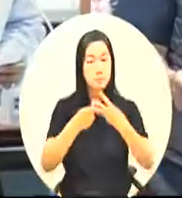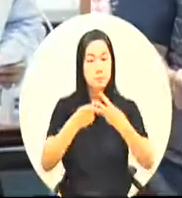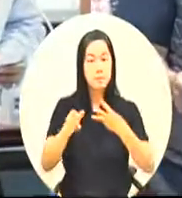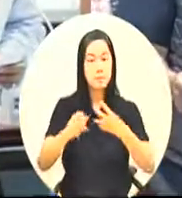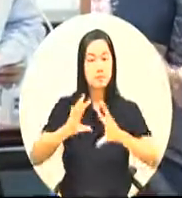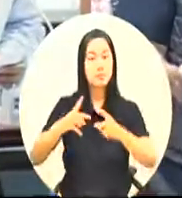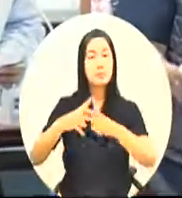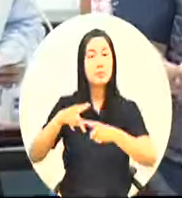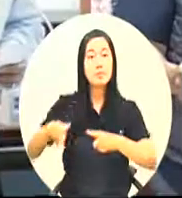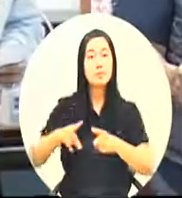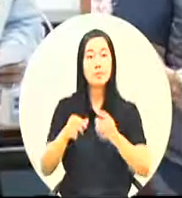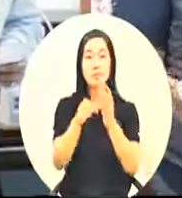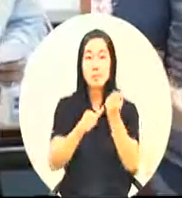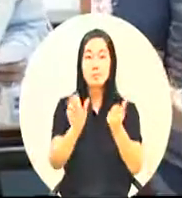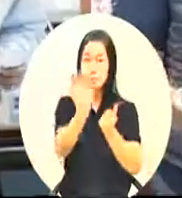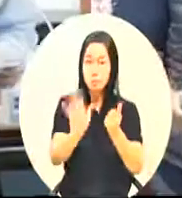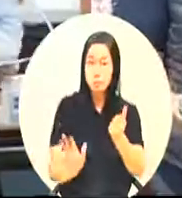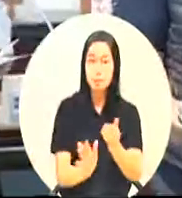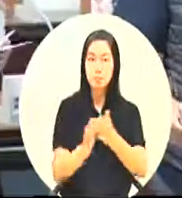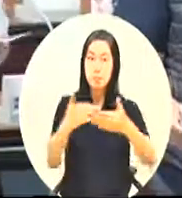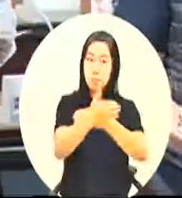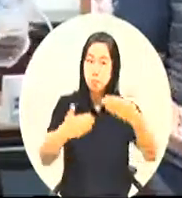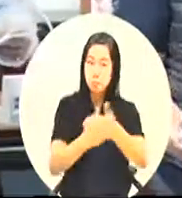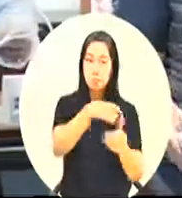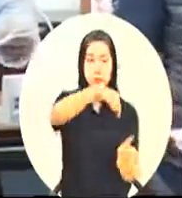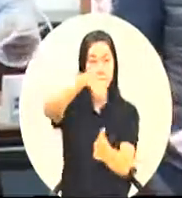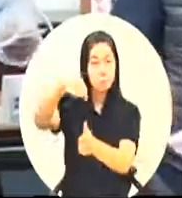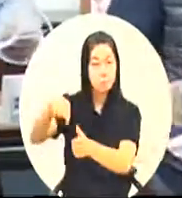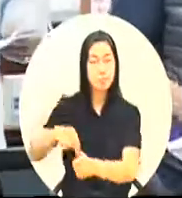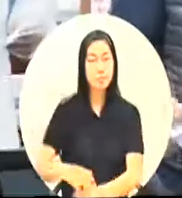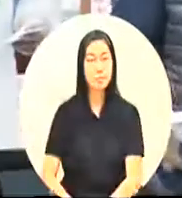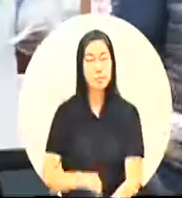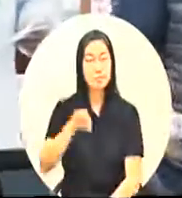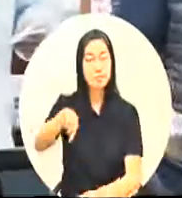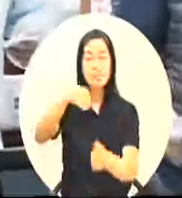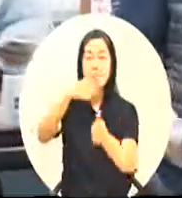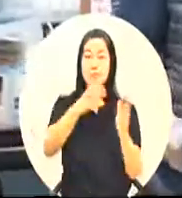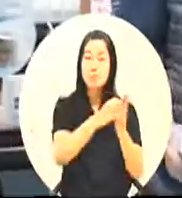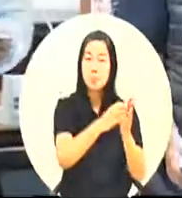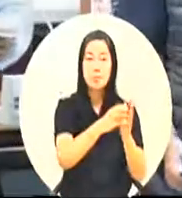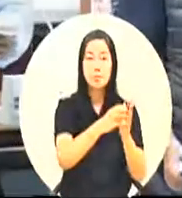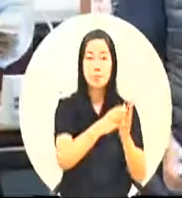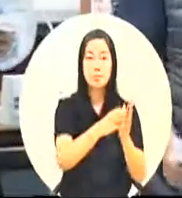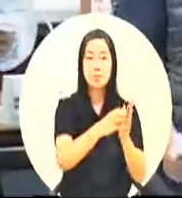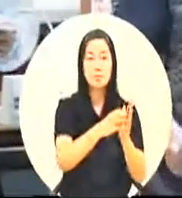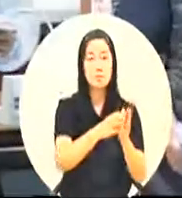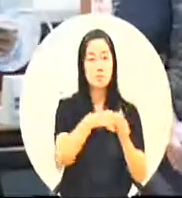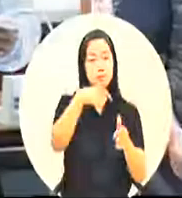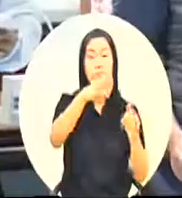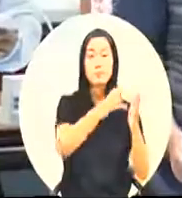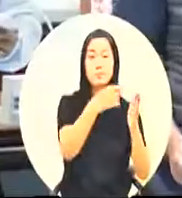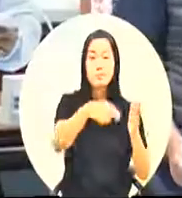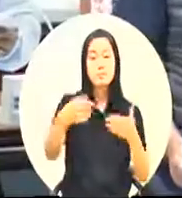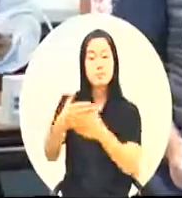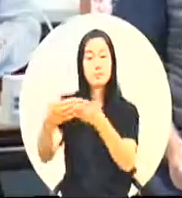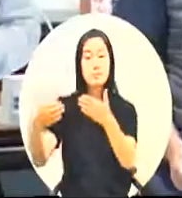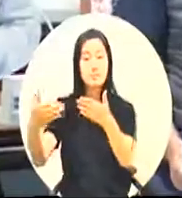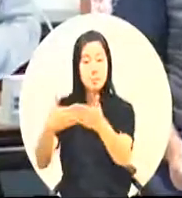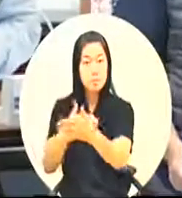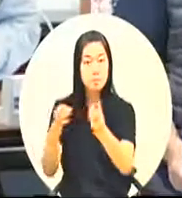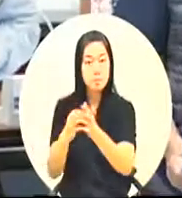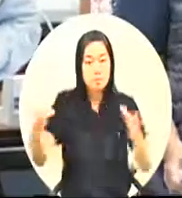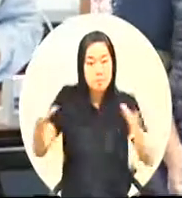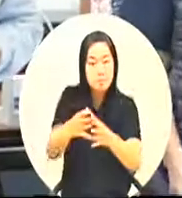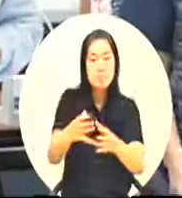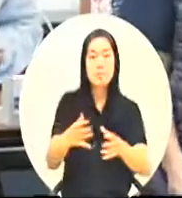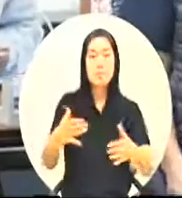小的生态的这个交通的教育这个教育局跟那个交通局一起